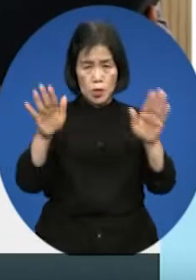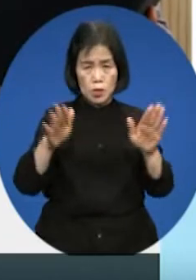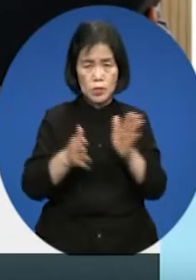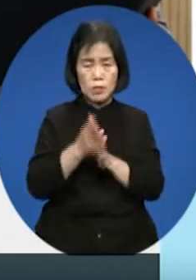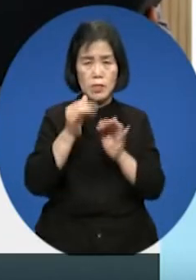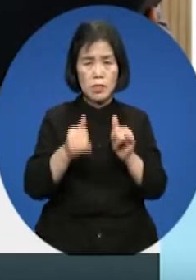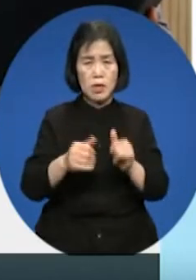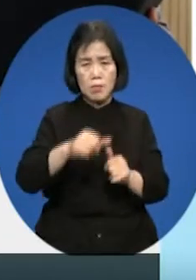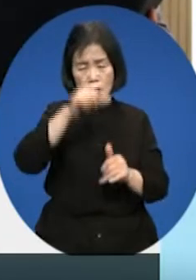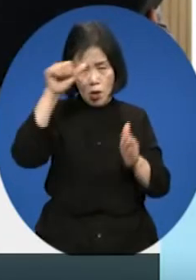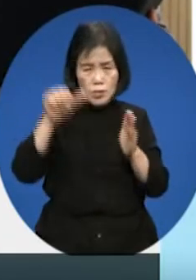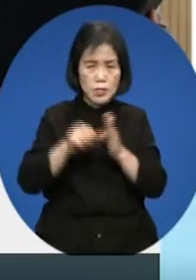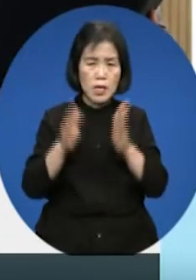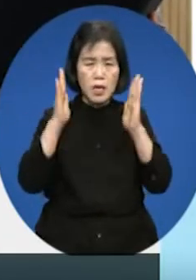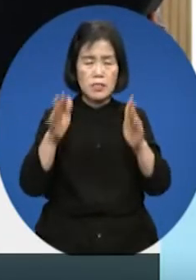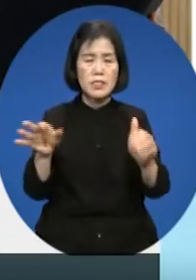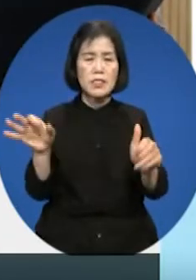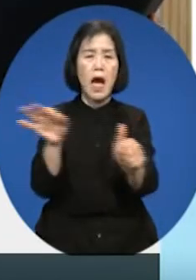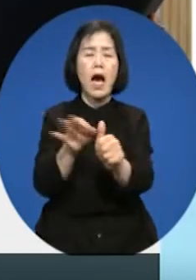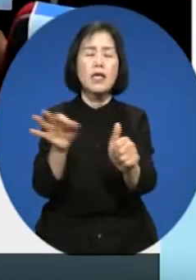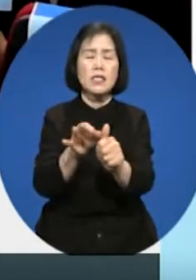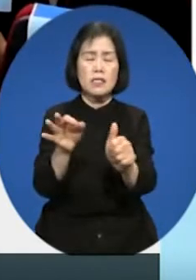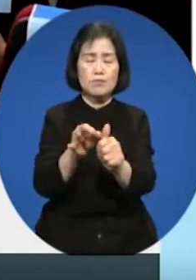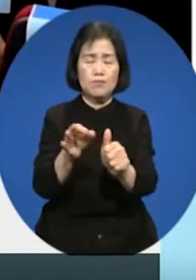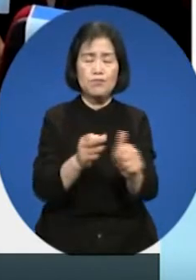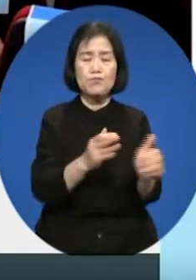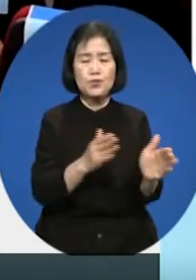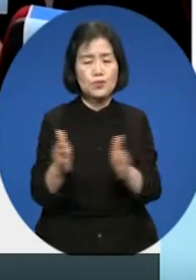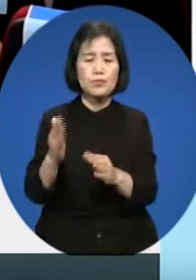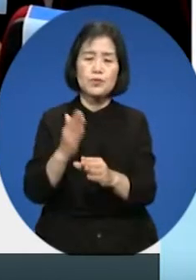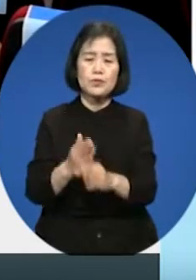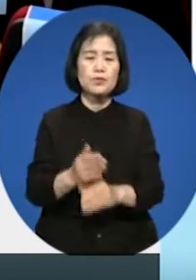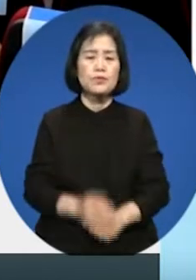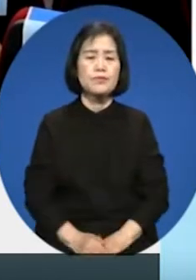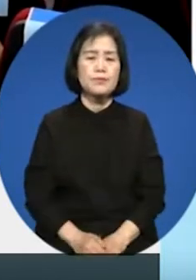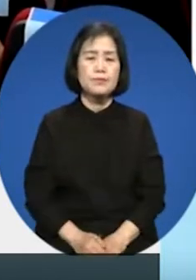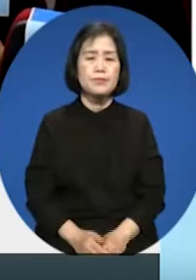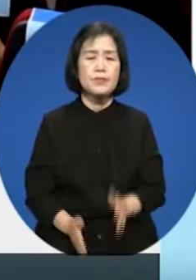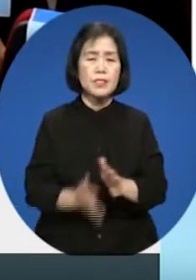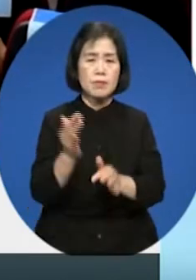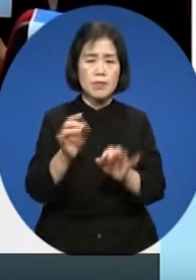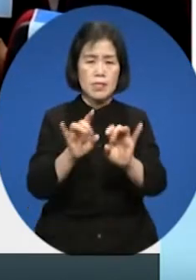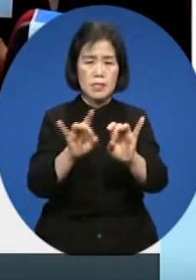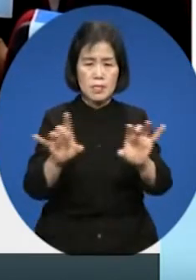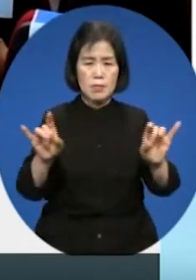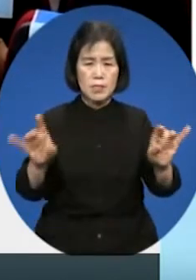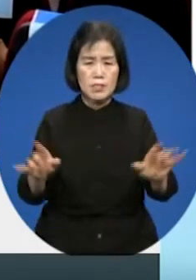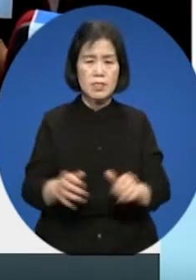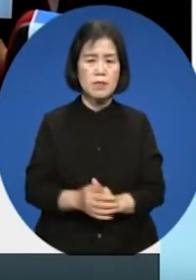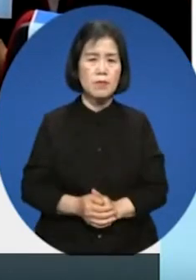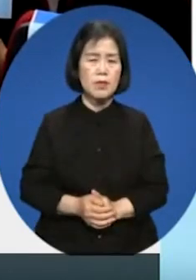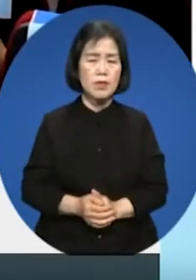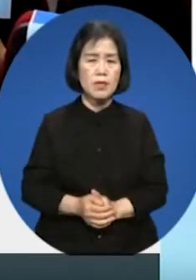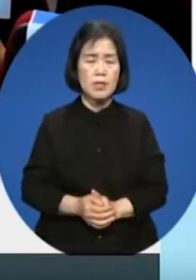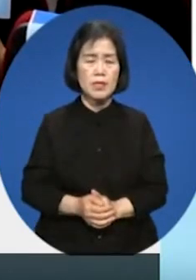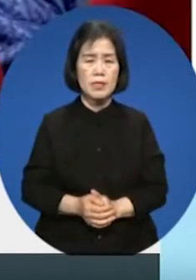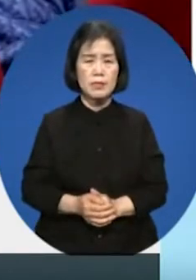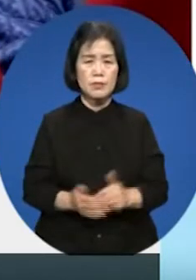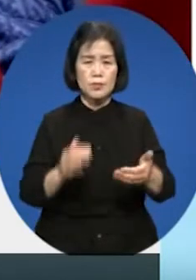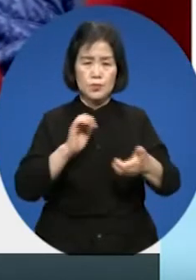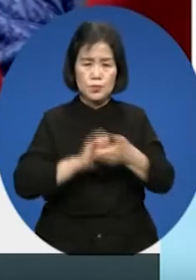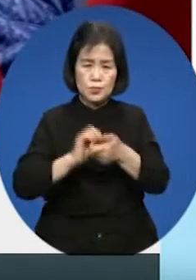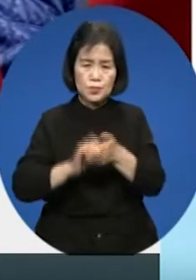평생학습 장학금을 지급하는 것을 저희들이 준비를 하고 있습니다. 시민 한 분 한 분에게 일정한